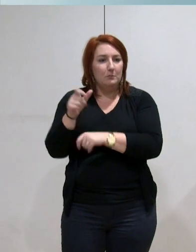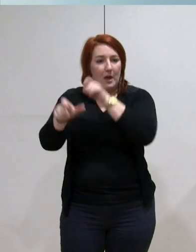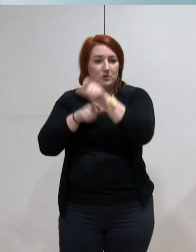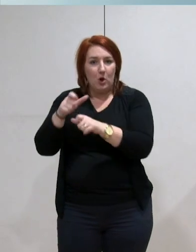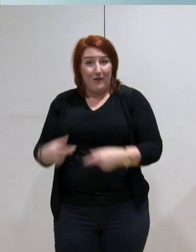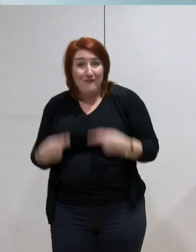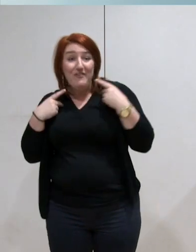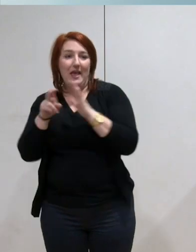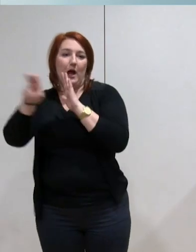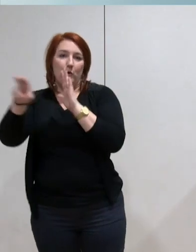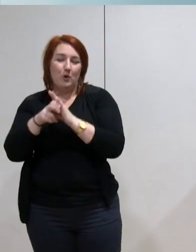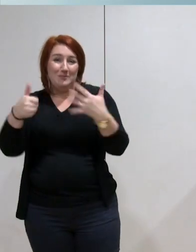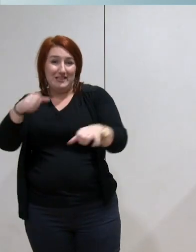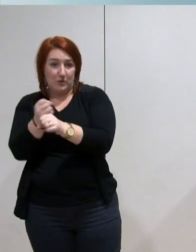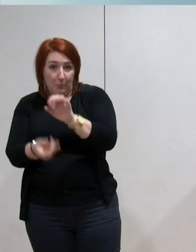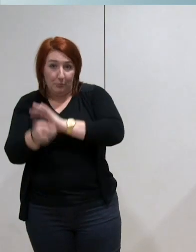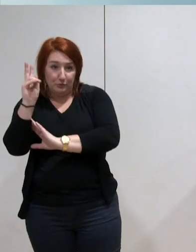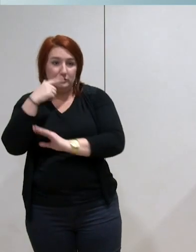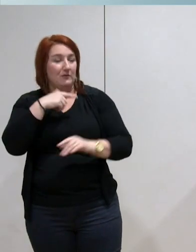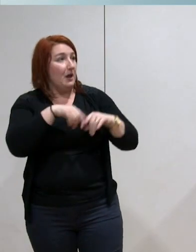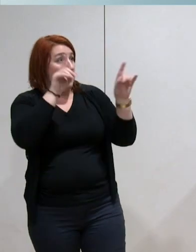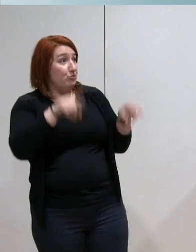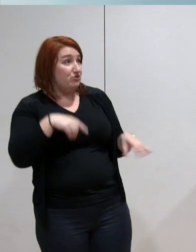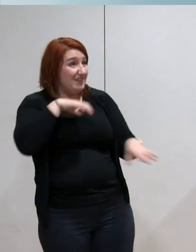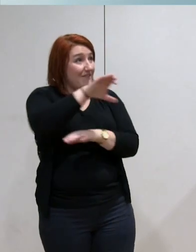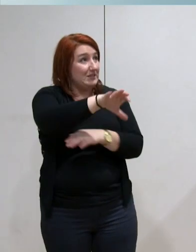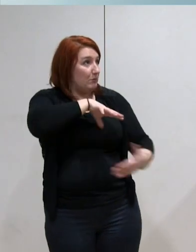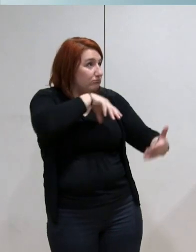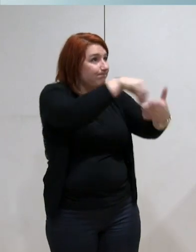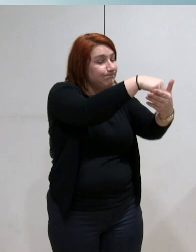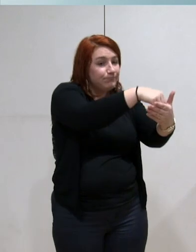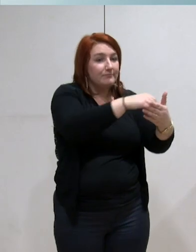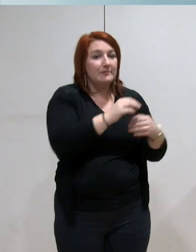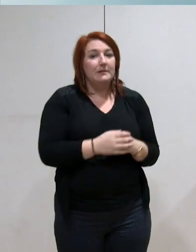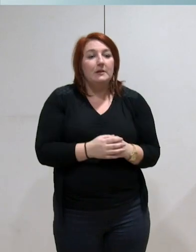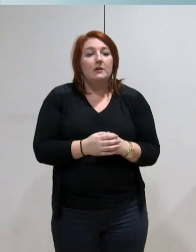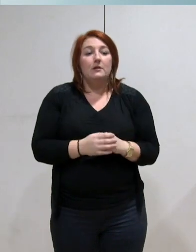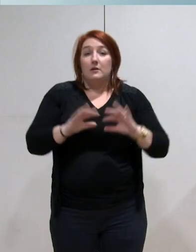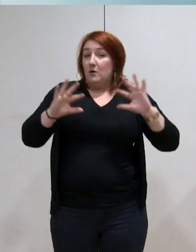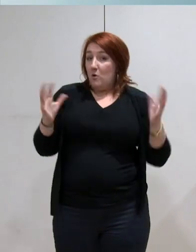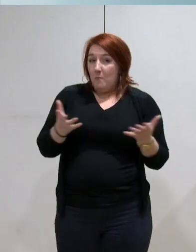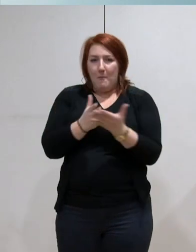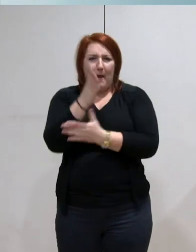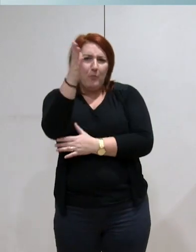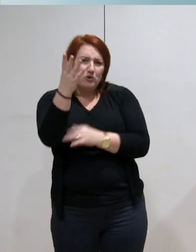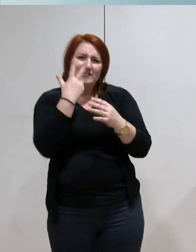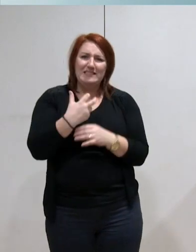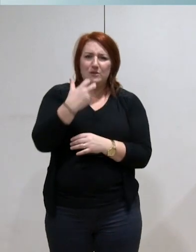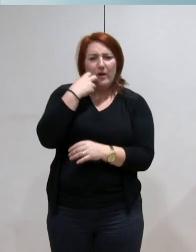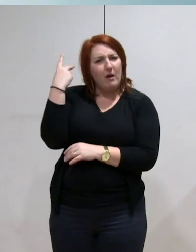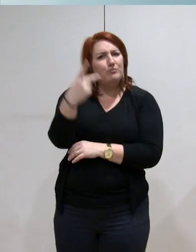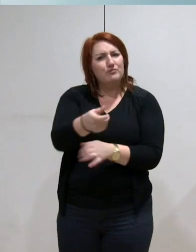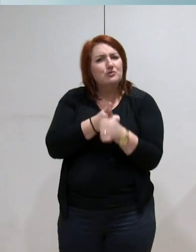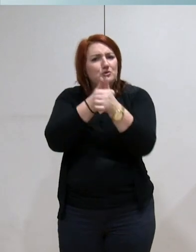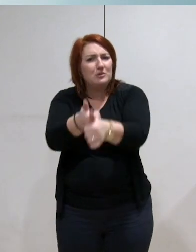l'affectation d'une partie du budget d'investissement sur sur la base de projets citoyens donc 164